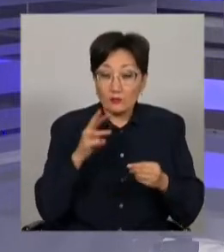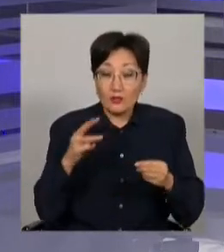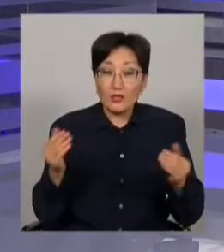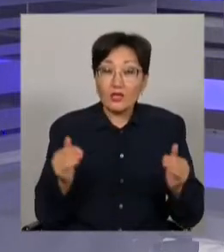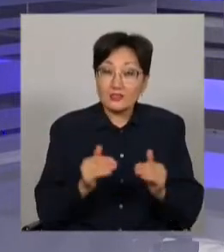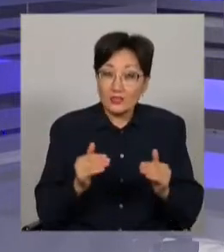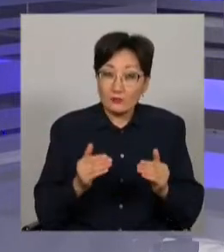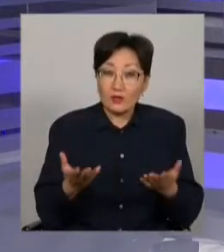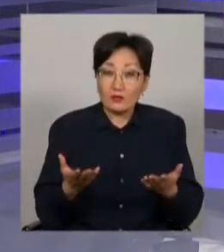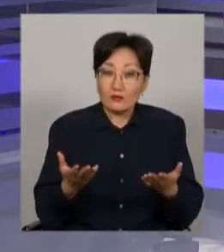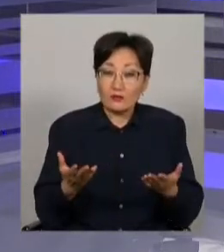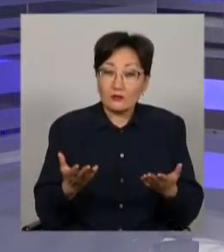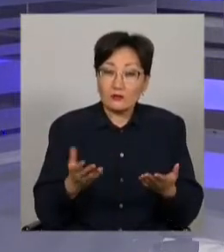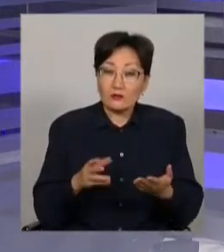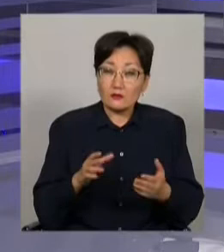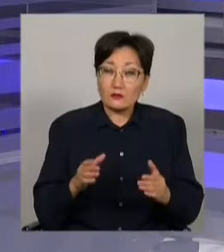сөз бе?